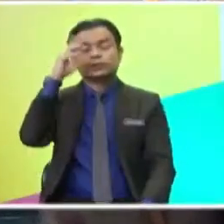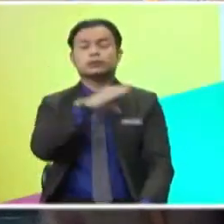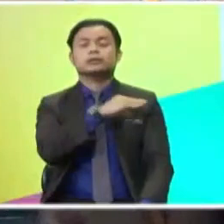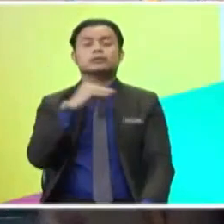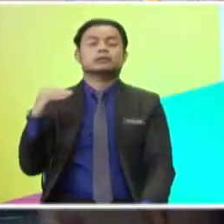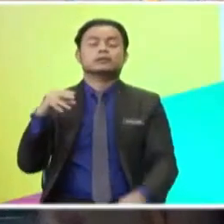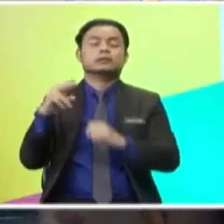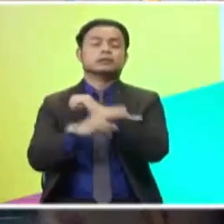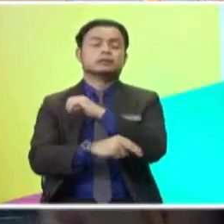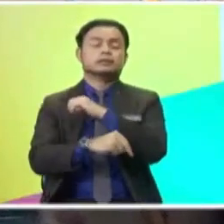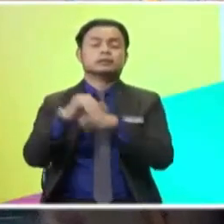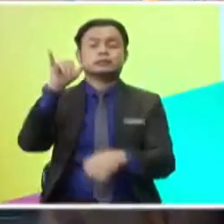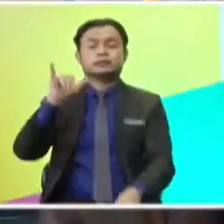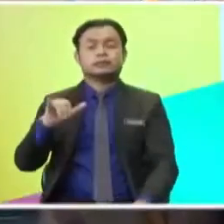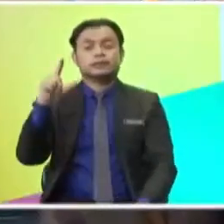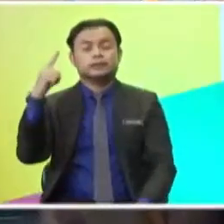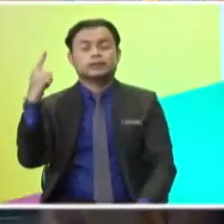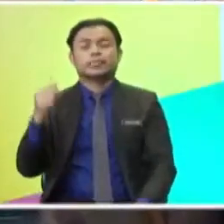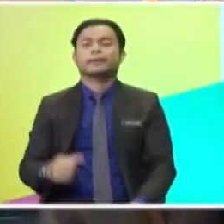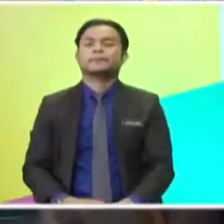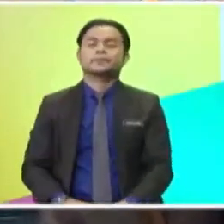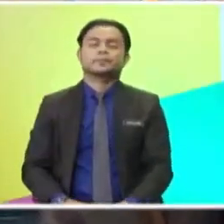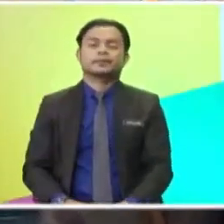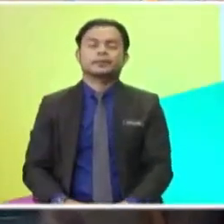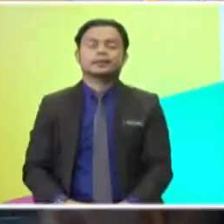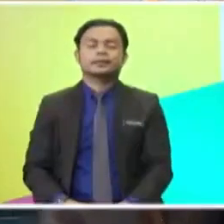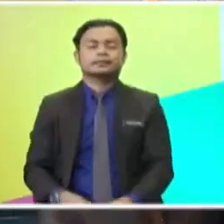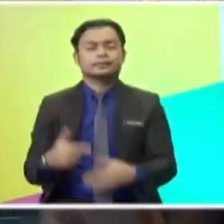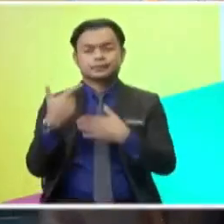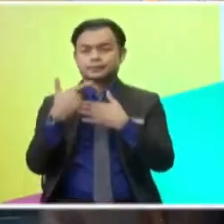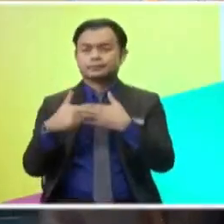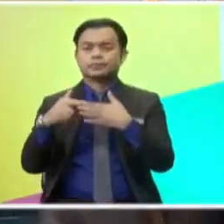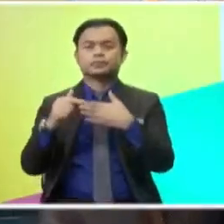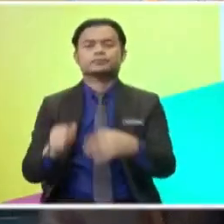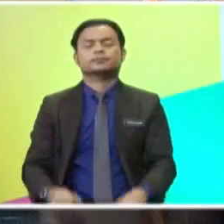lain, di negeri yang seterusnya lah. Okey. Okey, kemudian